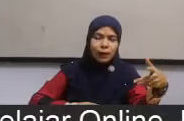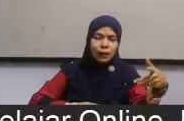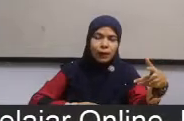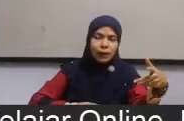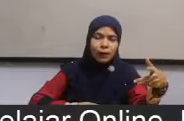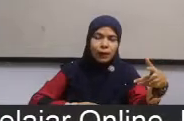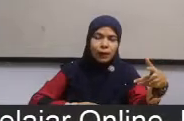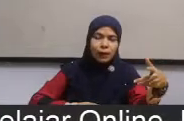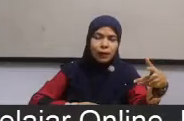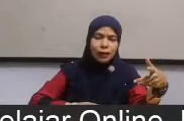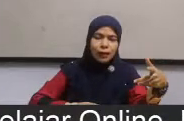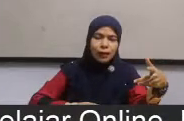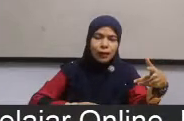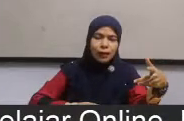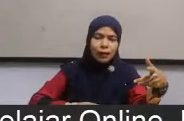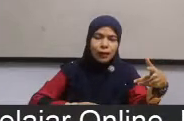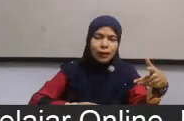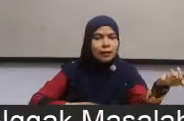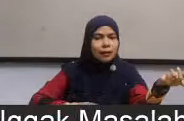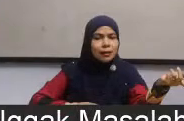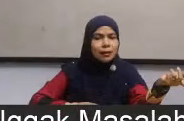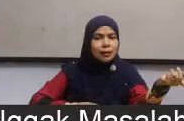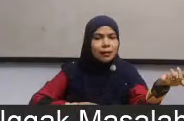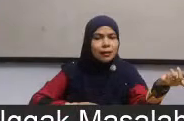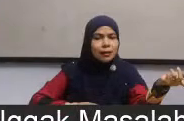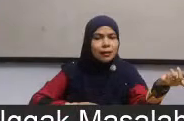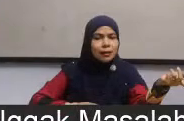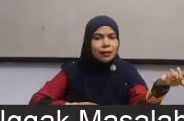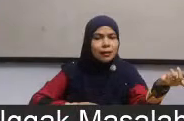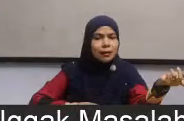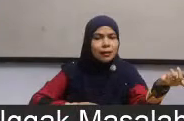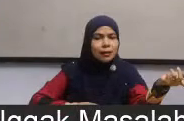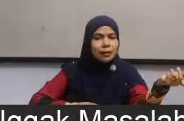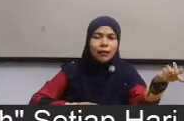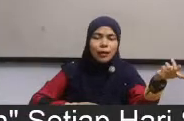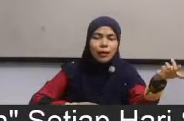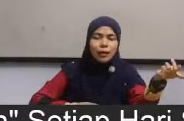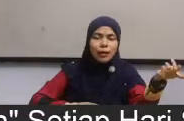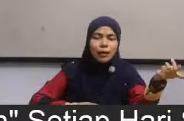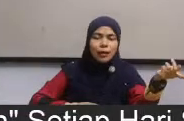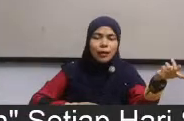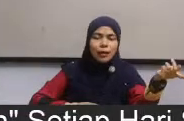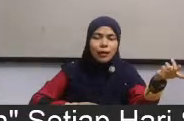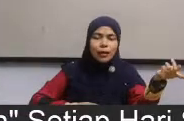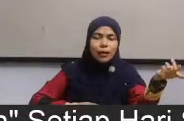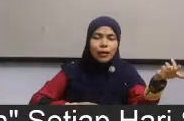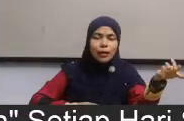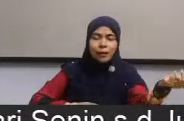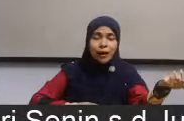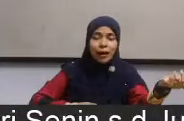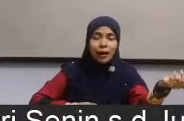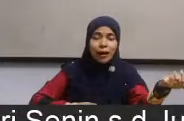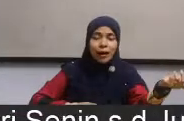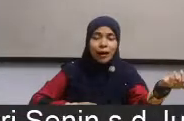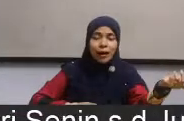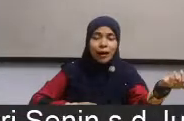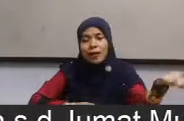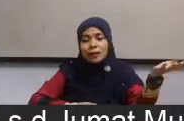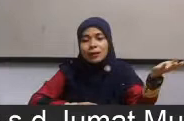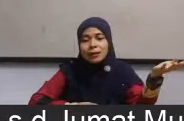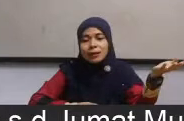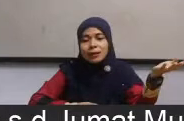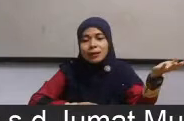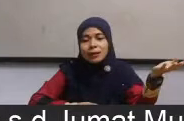juga mau belajar bagaimana sih budaya asli di Indonesia itu seperti apa mereka aja mau